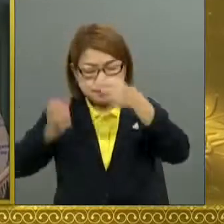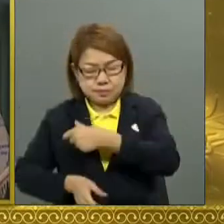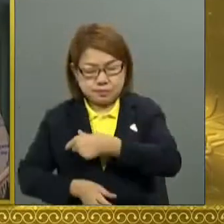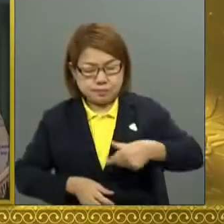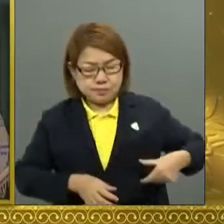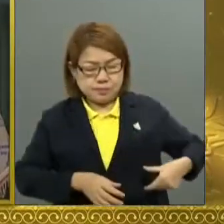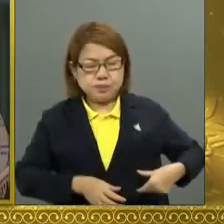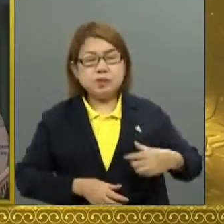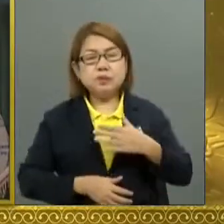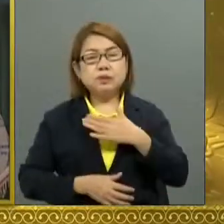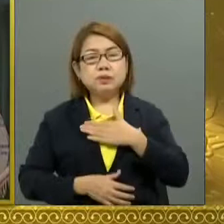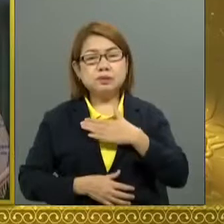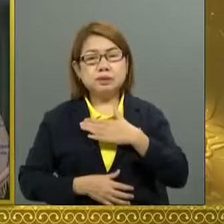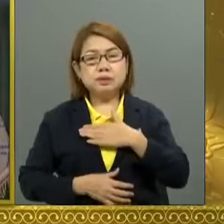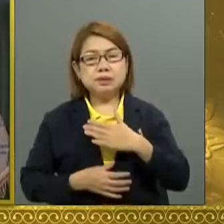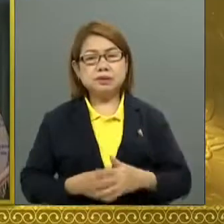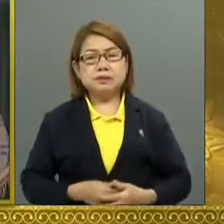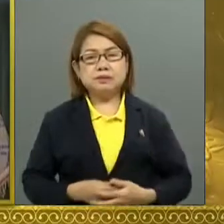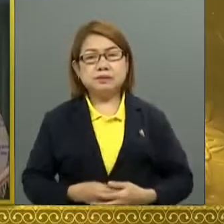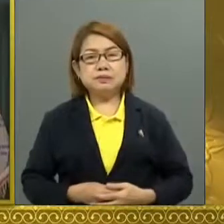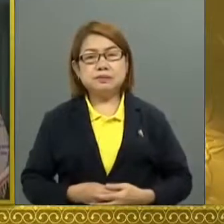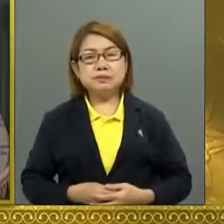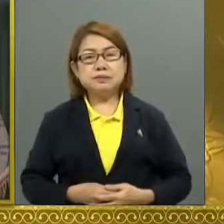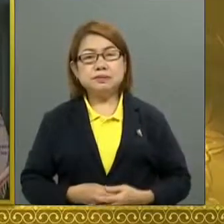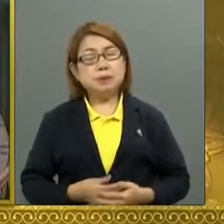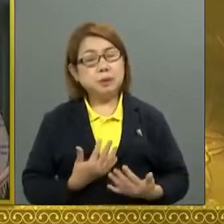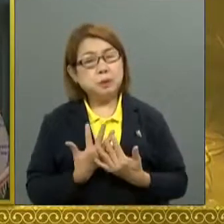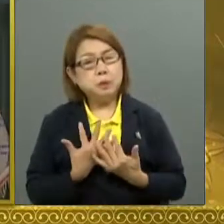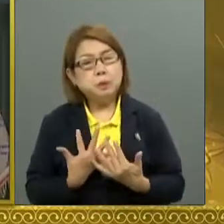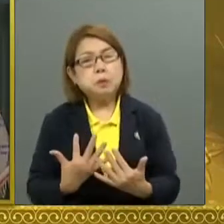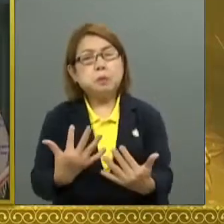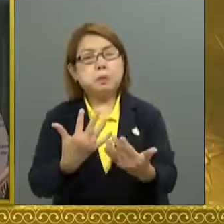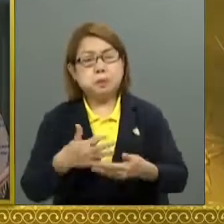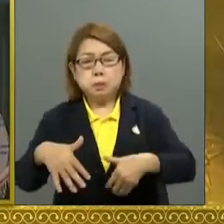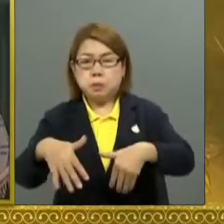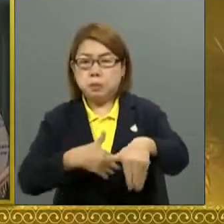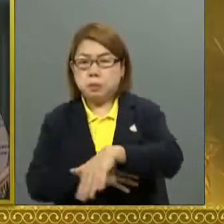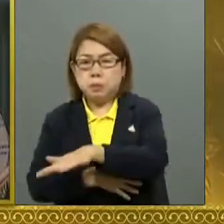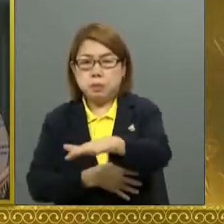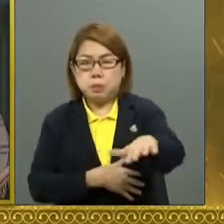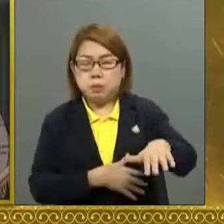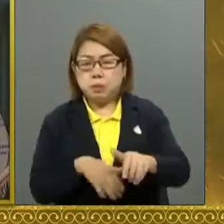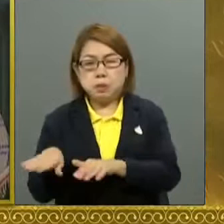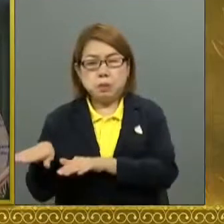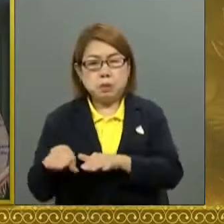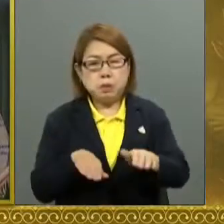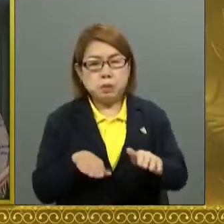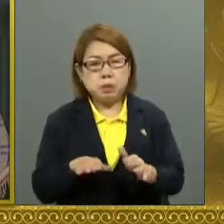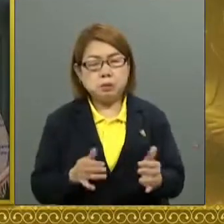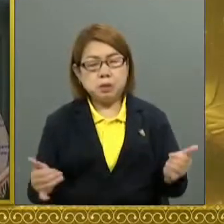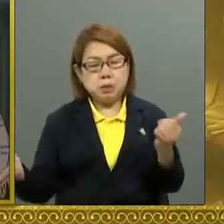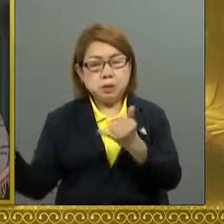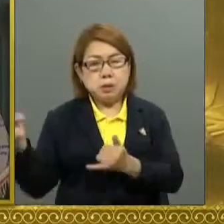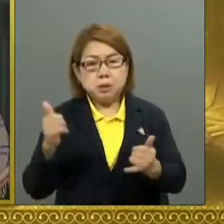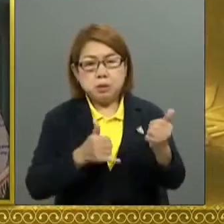ครั้งนี้ความพร้อมเพรียงของท่านทั้งหลายผู้มาประชุมพร้อมกัน